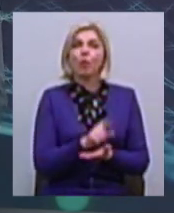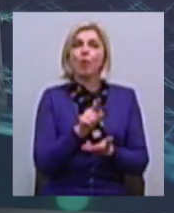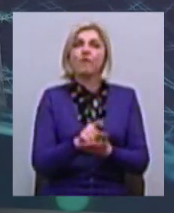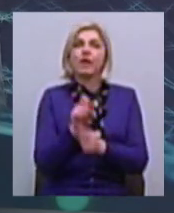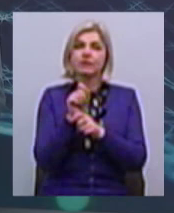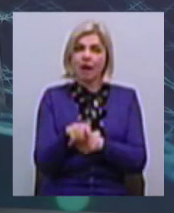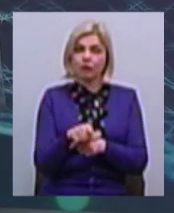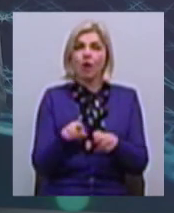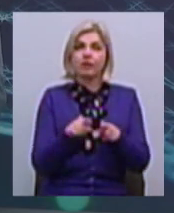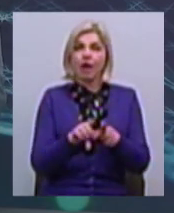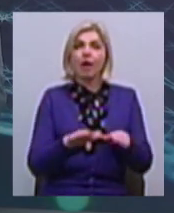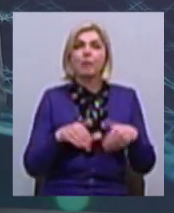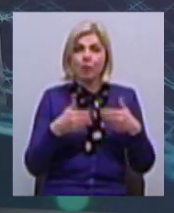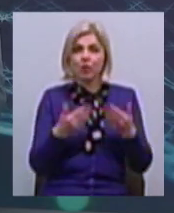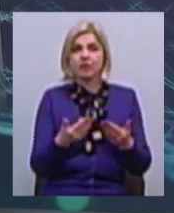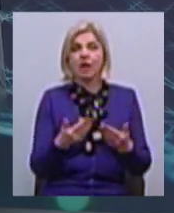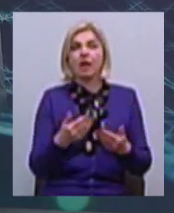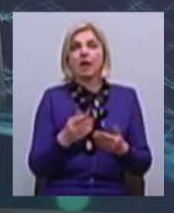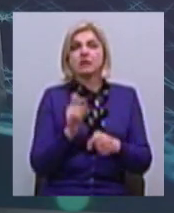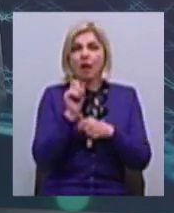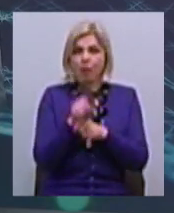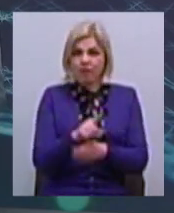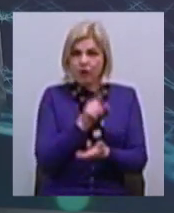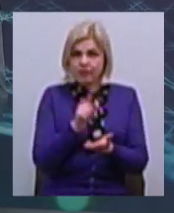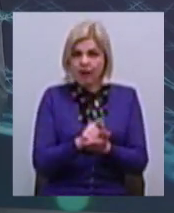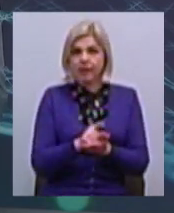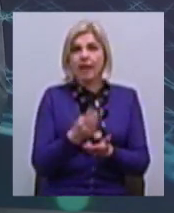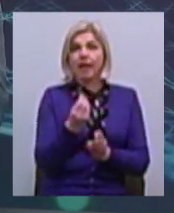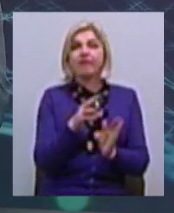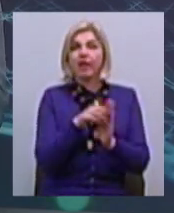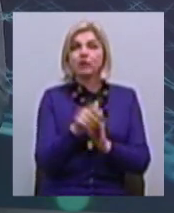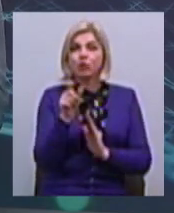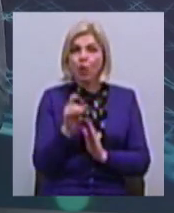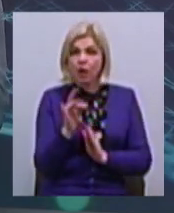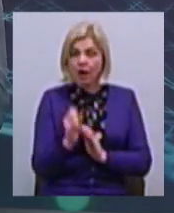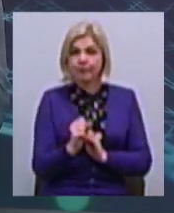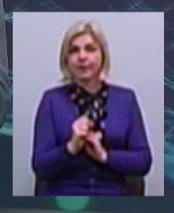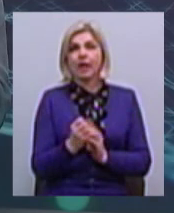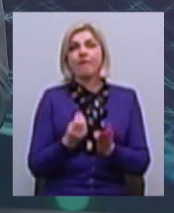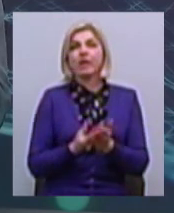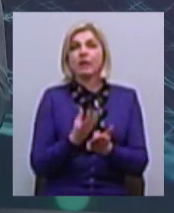таку пропозицію в умови ми дали, зобов'язати інвестора профінансувати